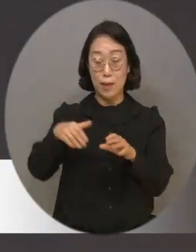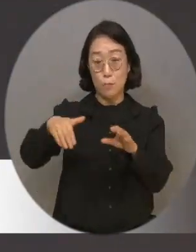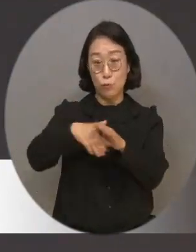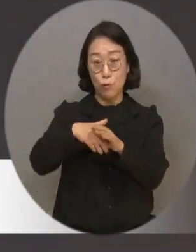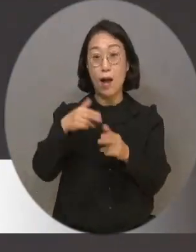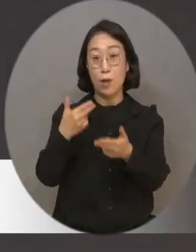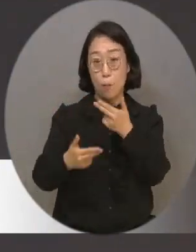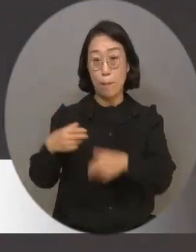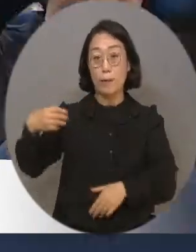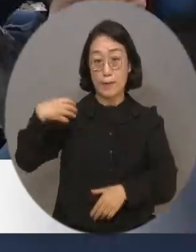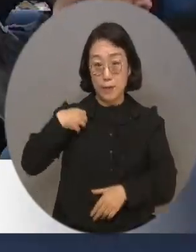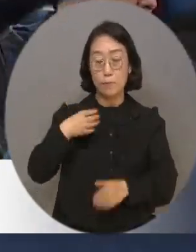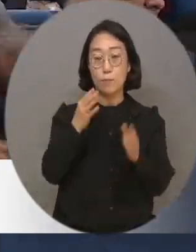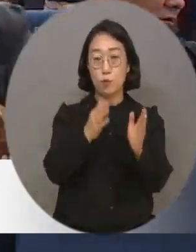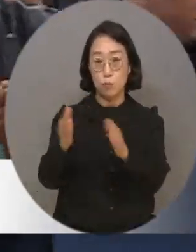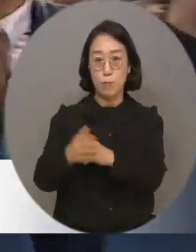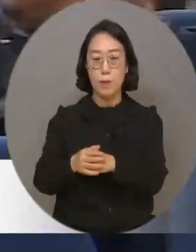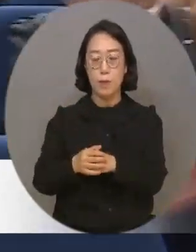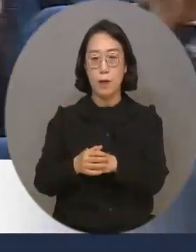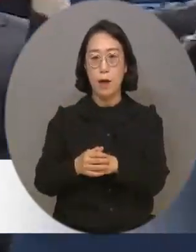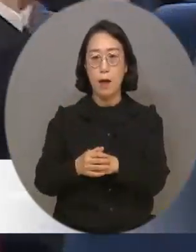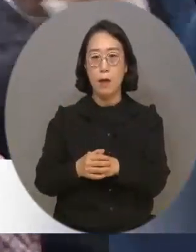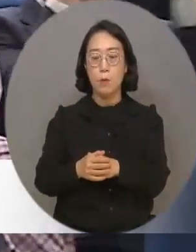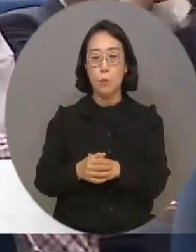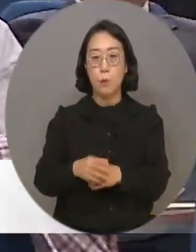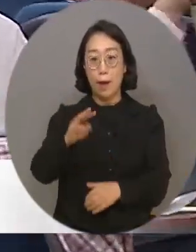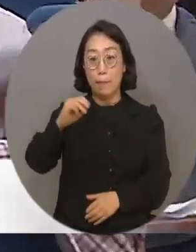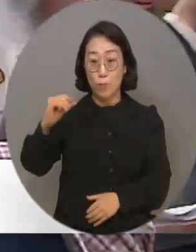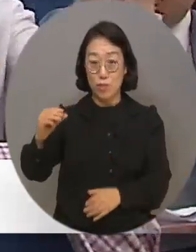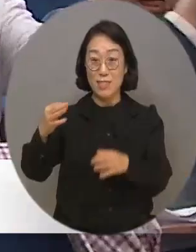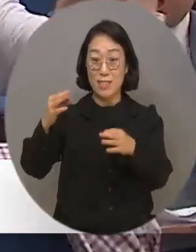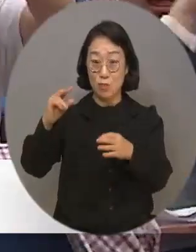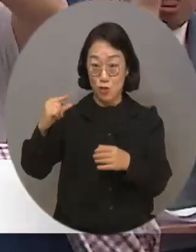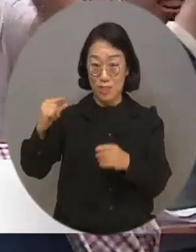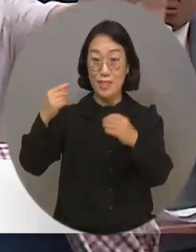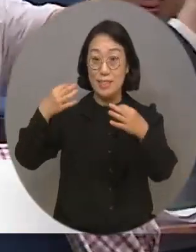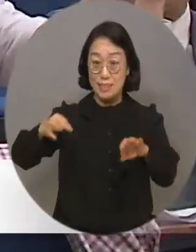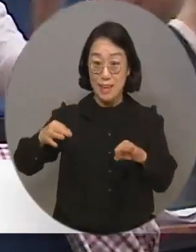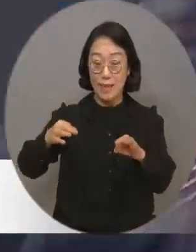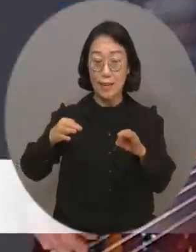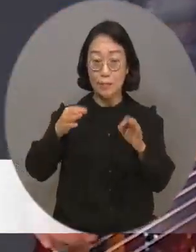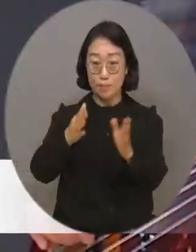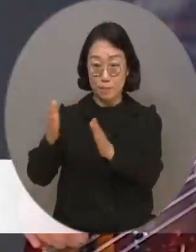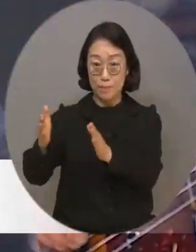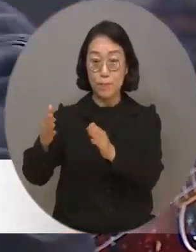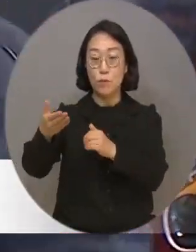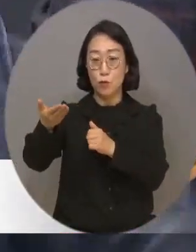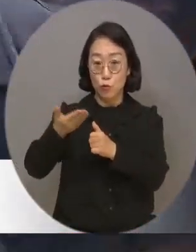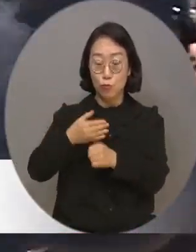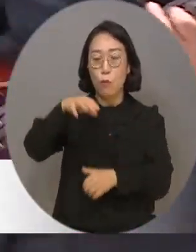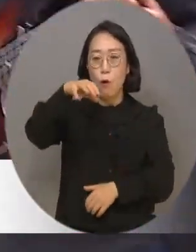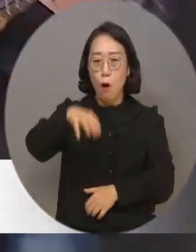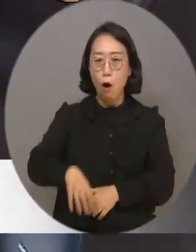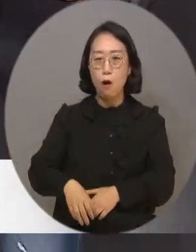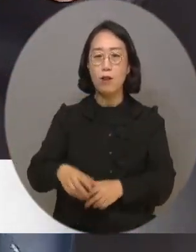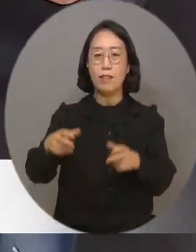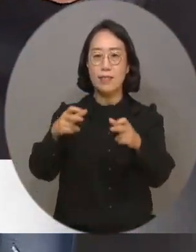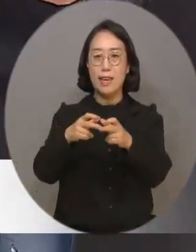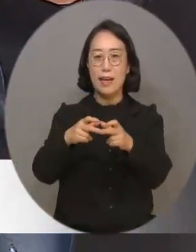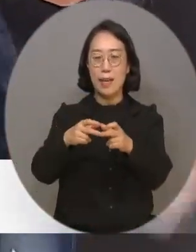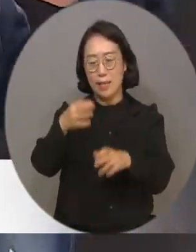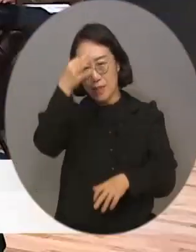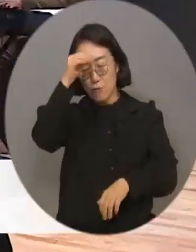한국장애인문화협회가 주최하고 MG 하남 새마을금고가 공식 후원하는 하남시 장애인 가요제는 장애인의 끼를